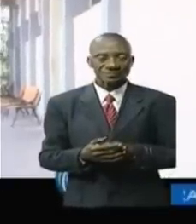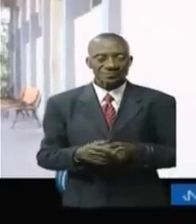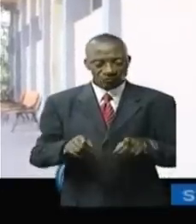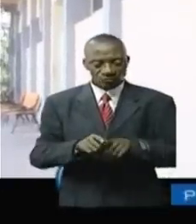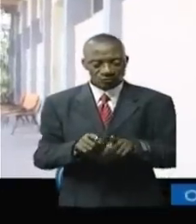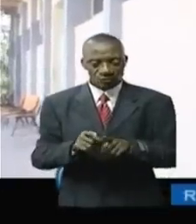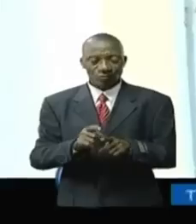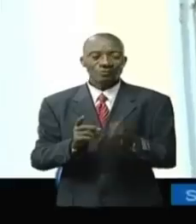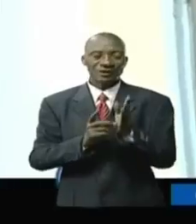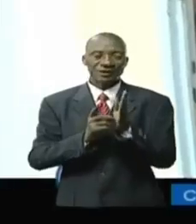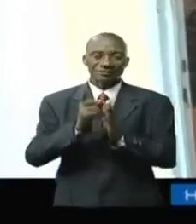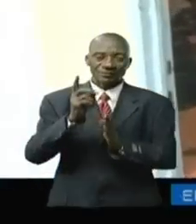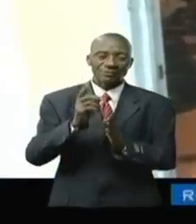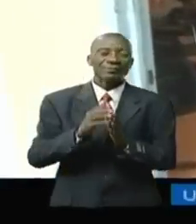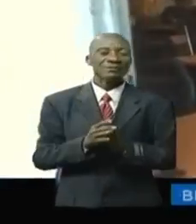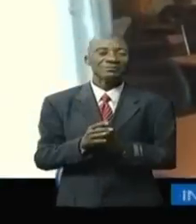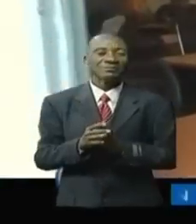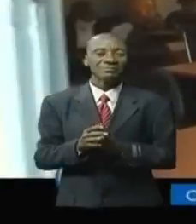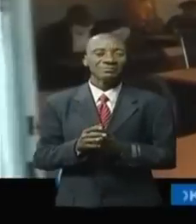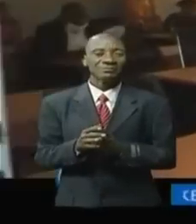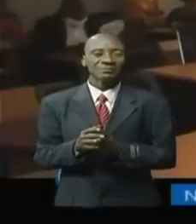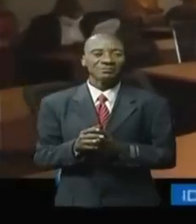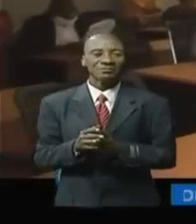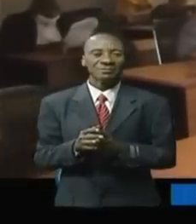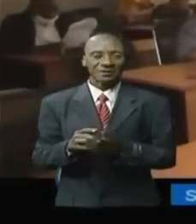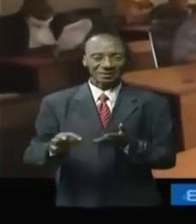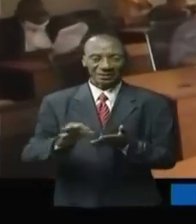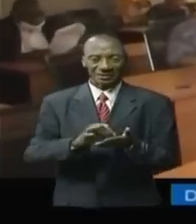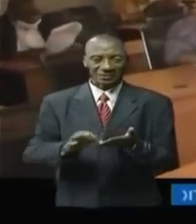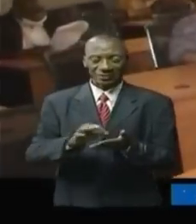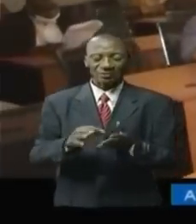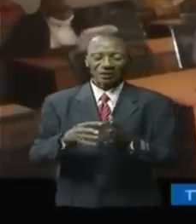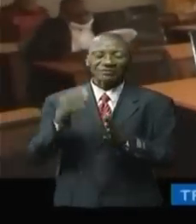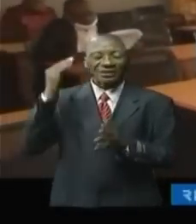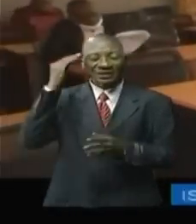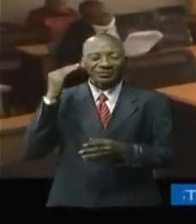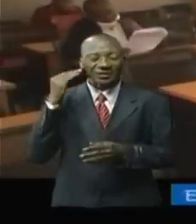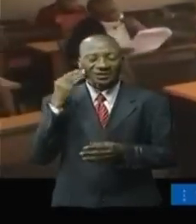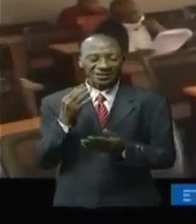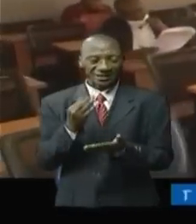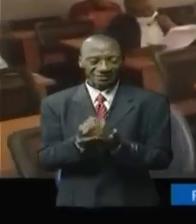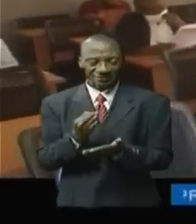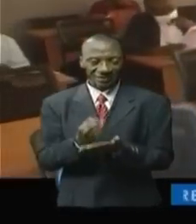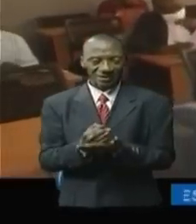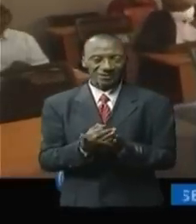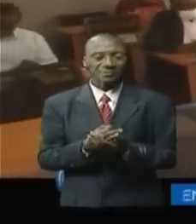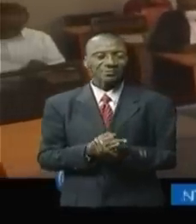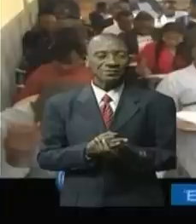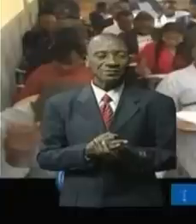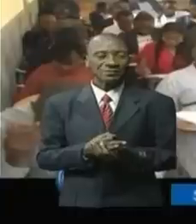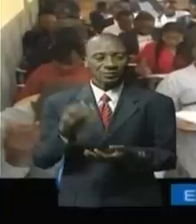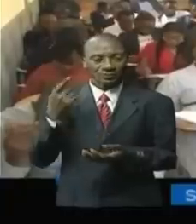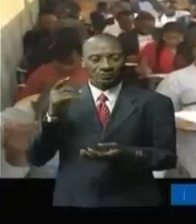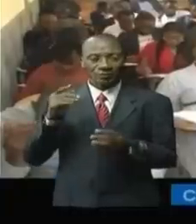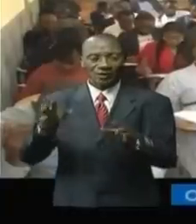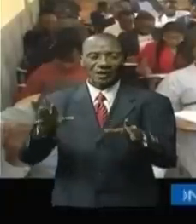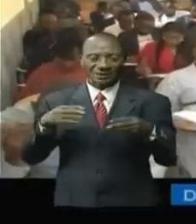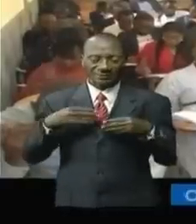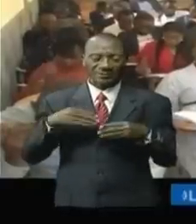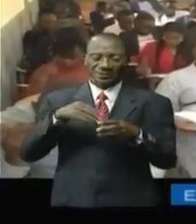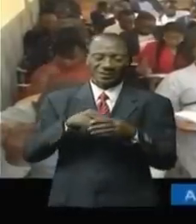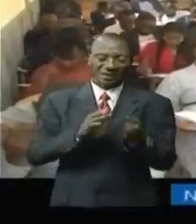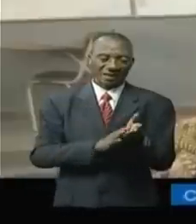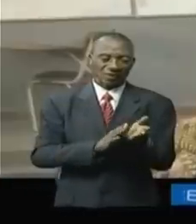qui porte la signature de Nicolas Kazadi, ministre des Finances, en ce qui concerne l'admission à l'École nationale